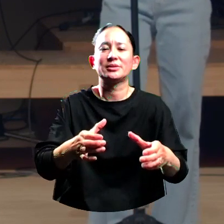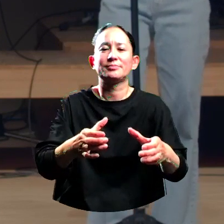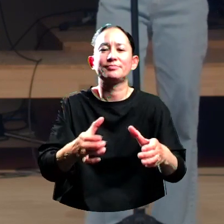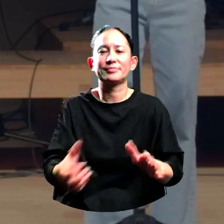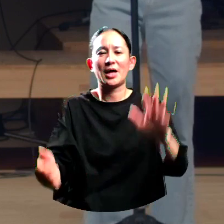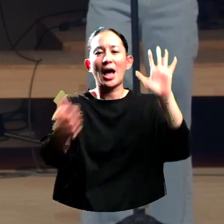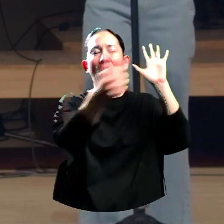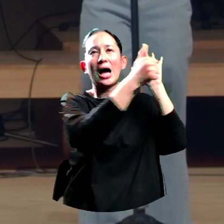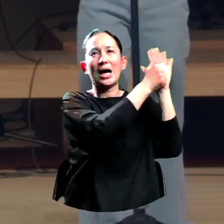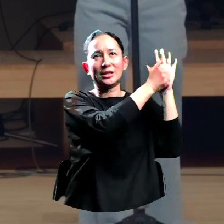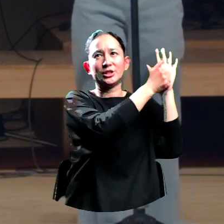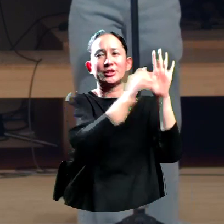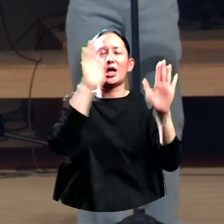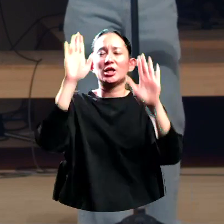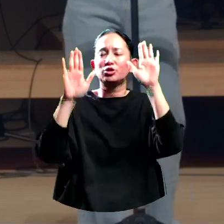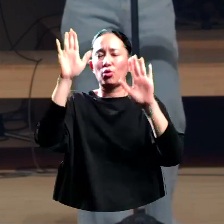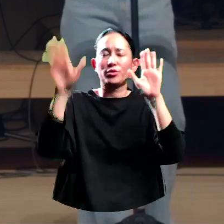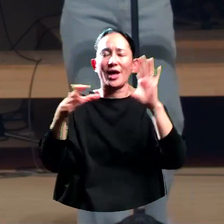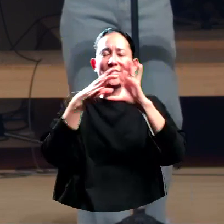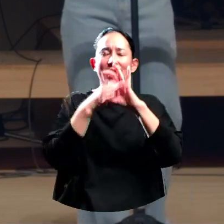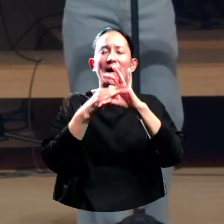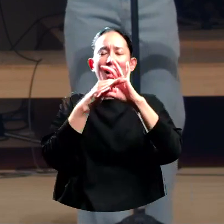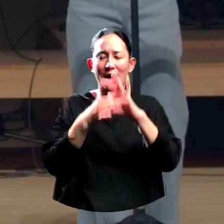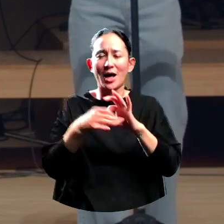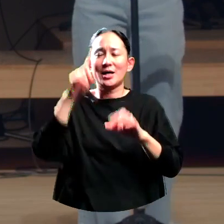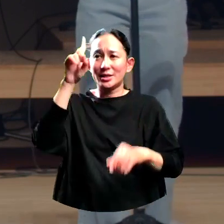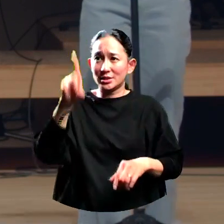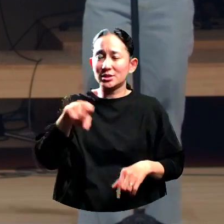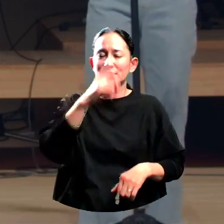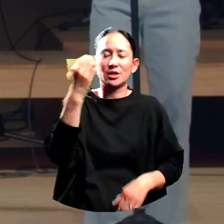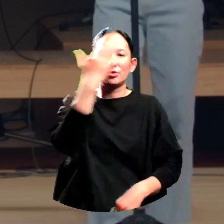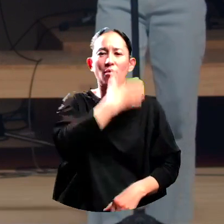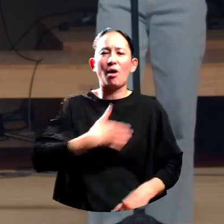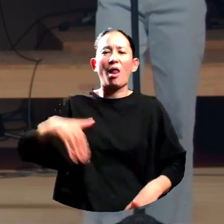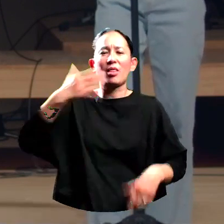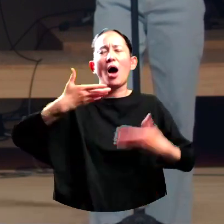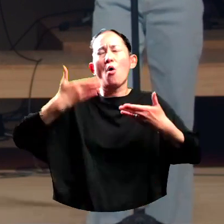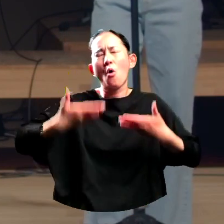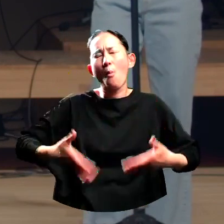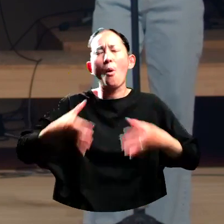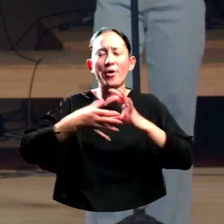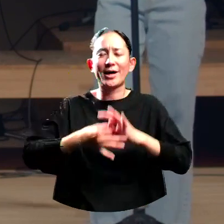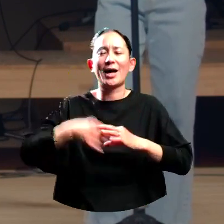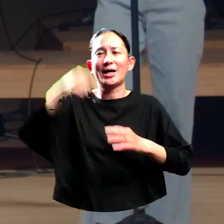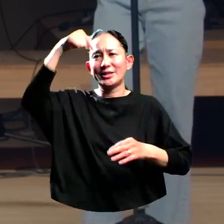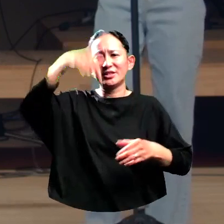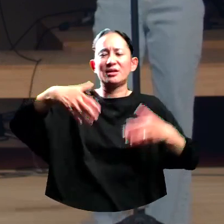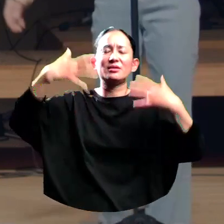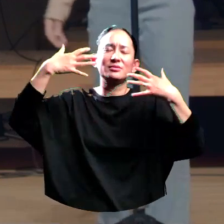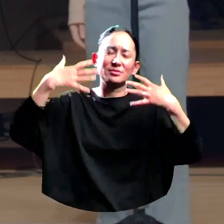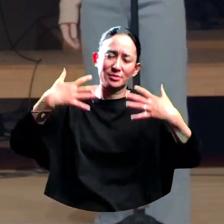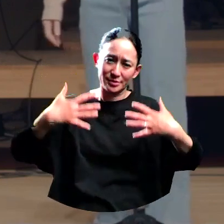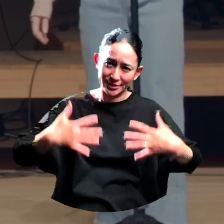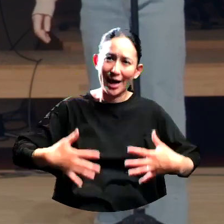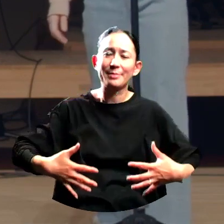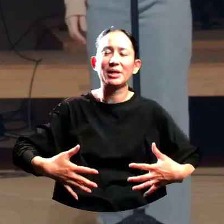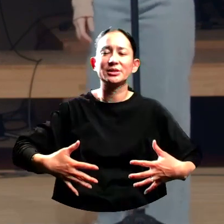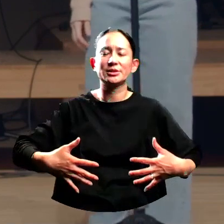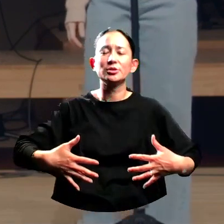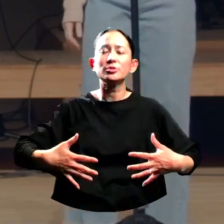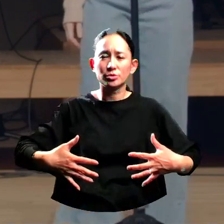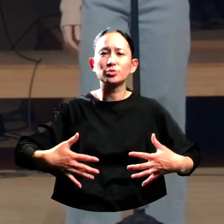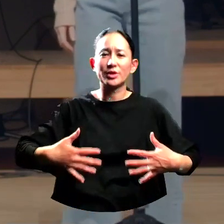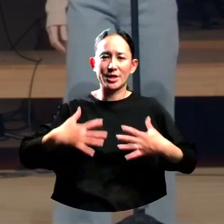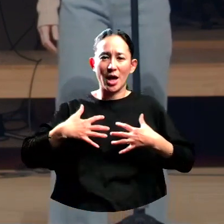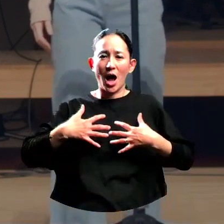から、自然と体は下に下がっていくわけです。 And because you're hanging, your body weighs you down. すると肺が圧迫されて呼